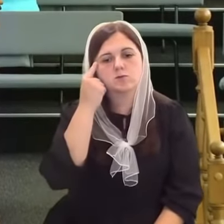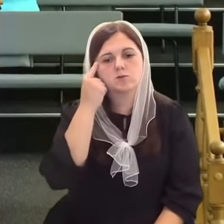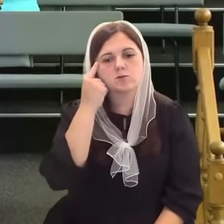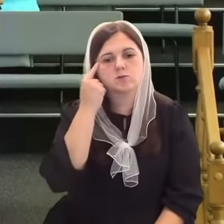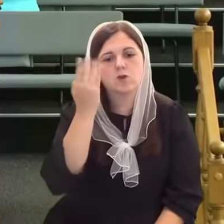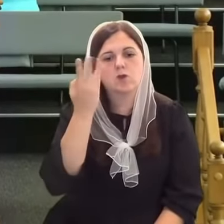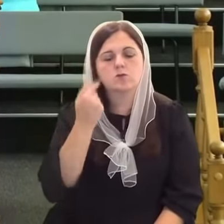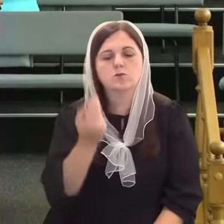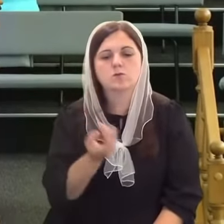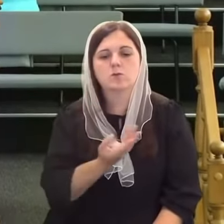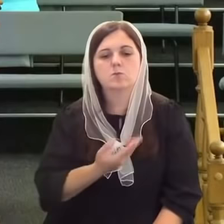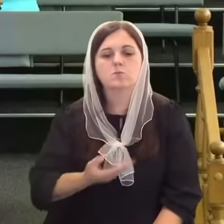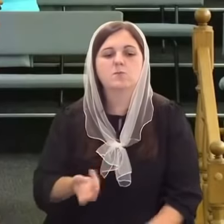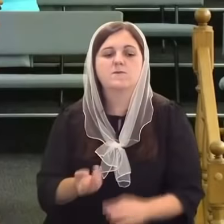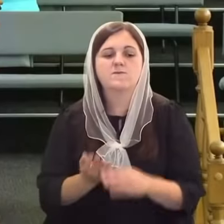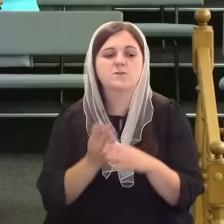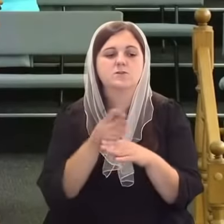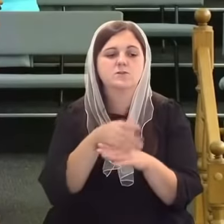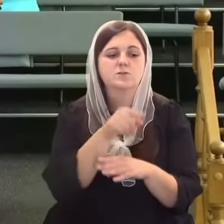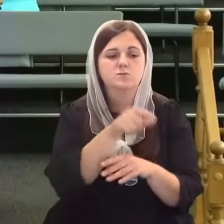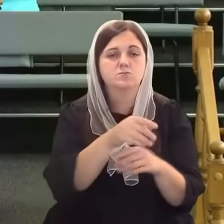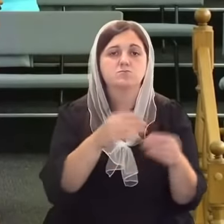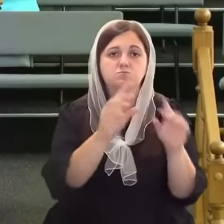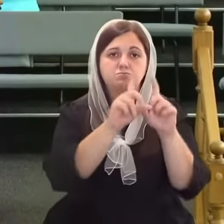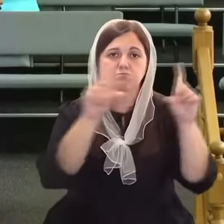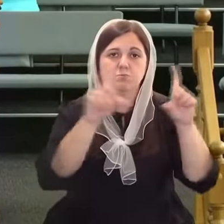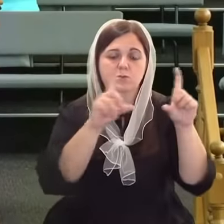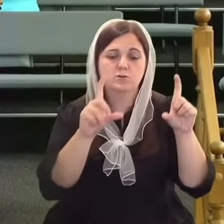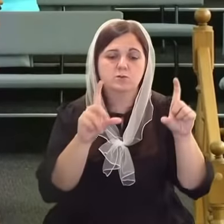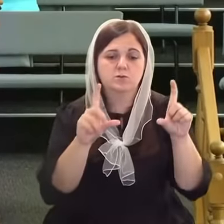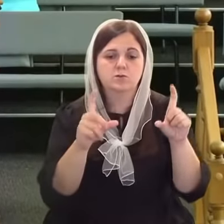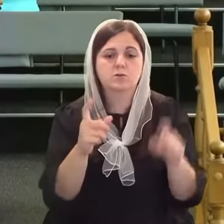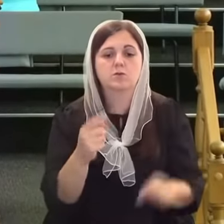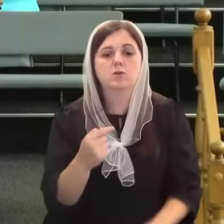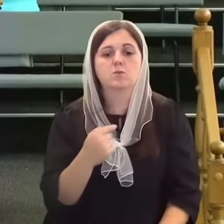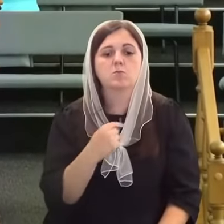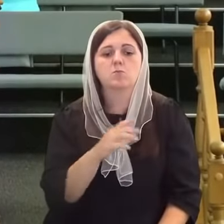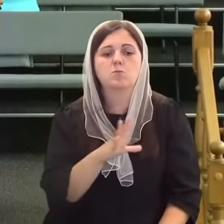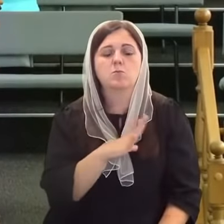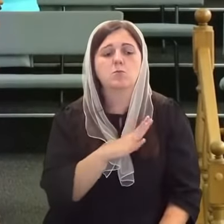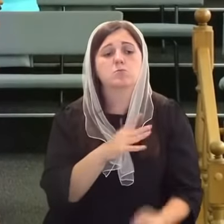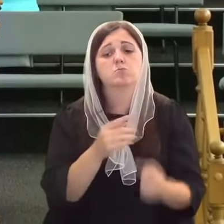когда мы зашли в этот центр, я увидел несколько отделов,